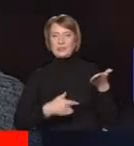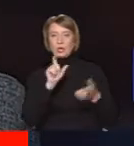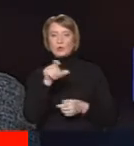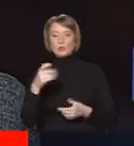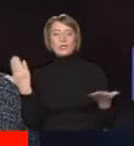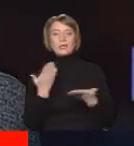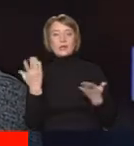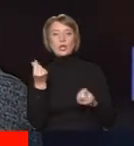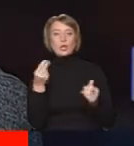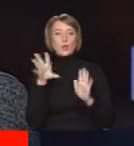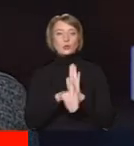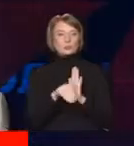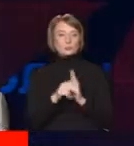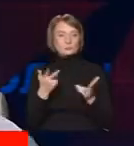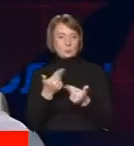вони